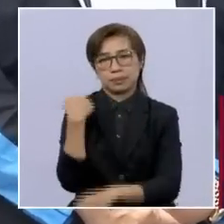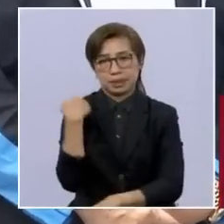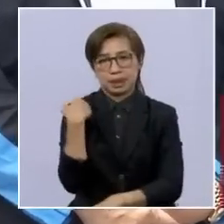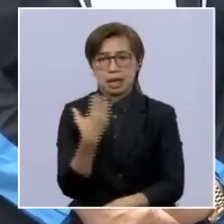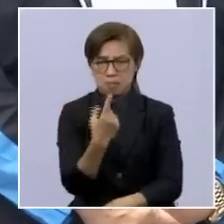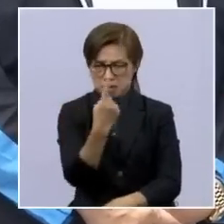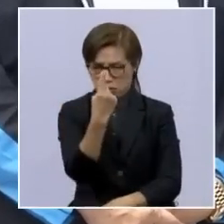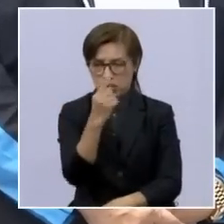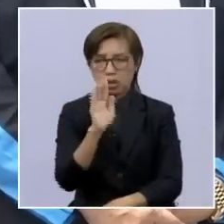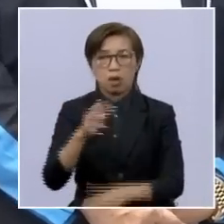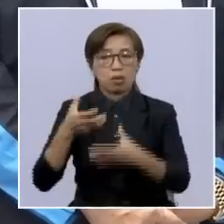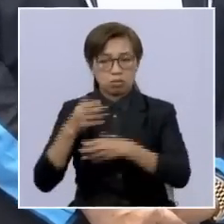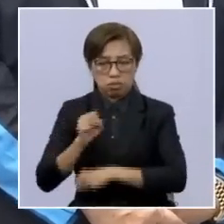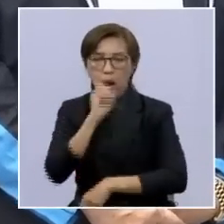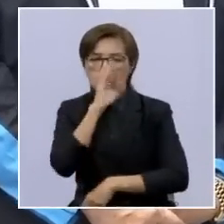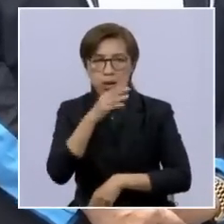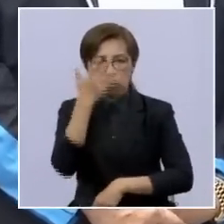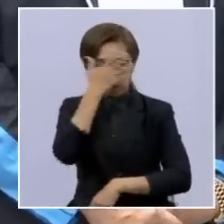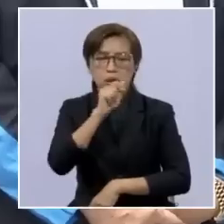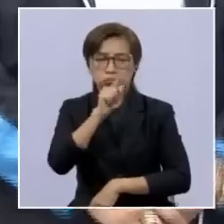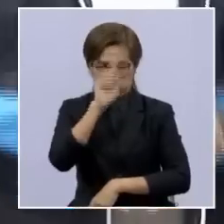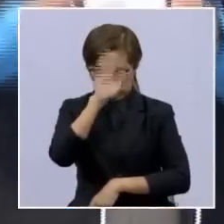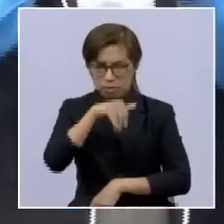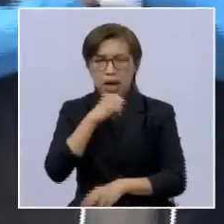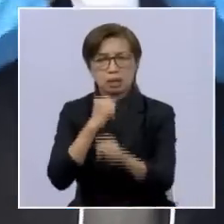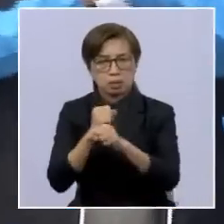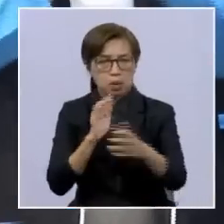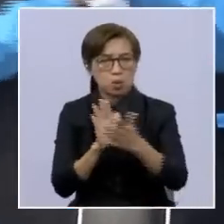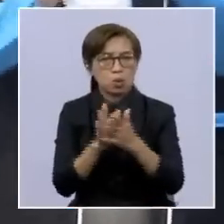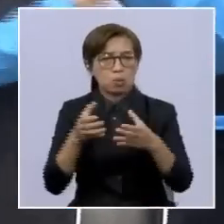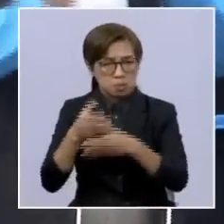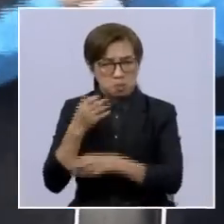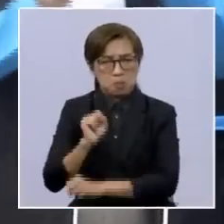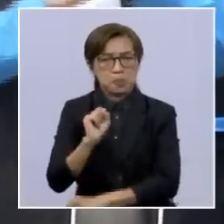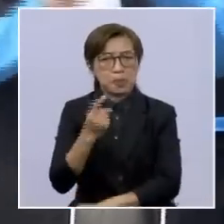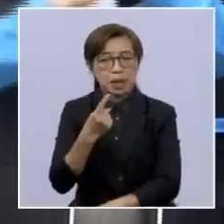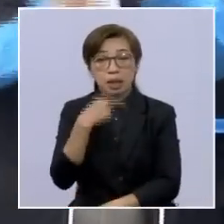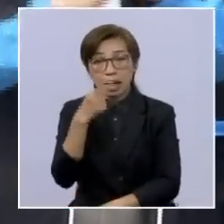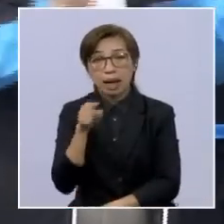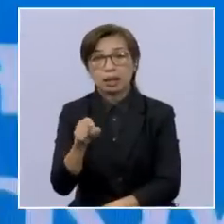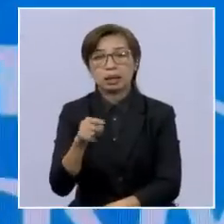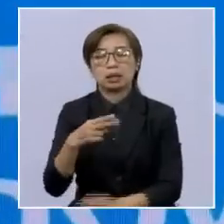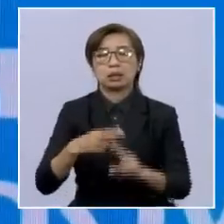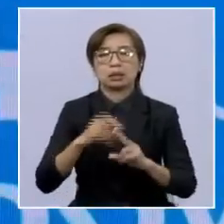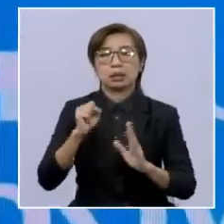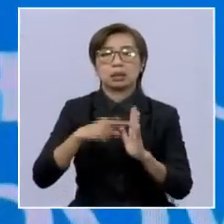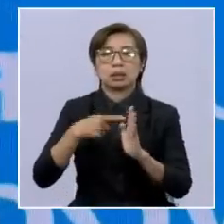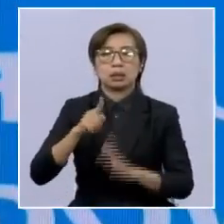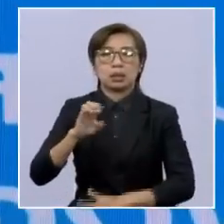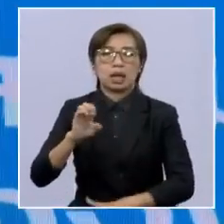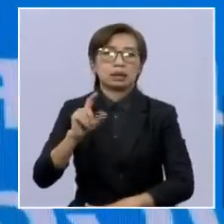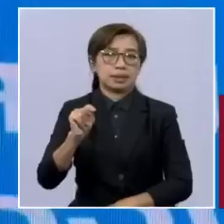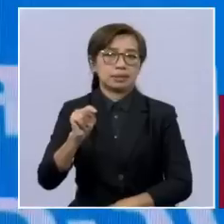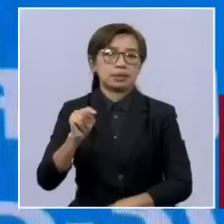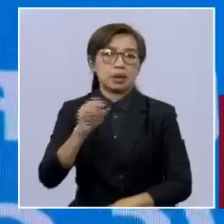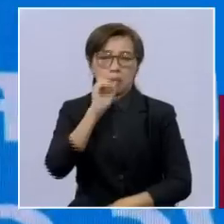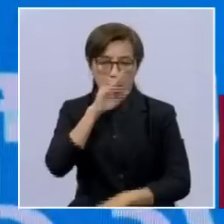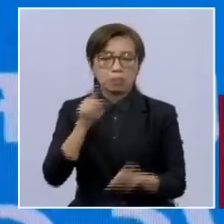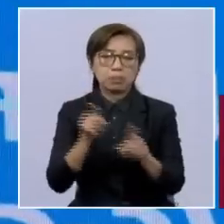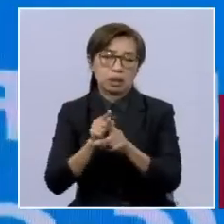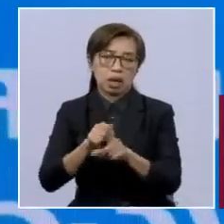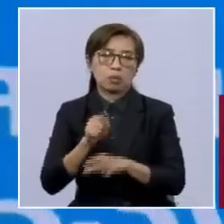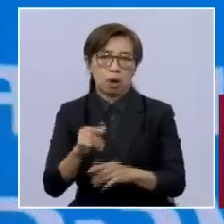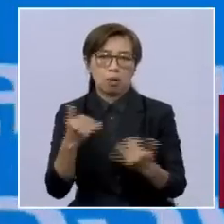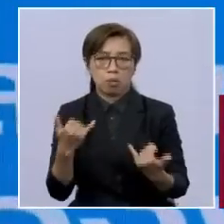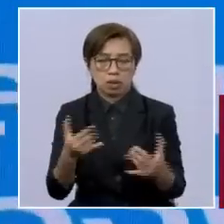ะที่ออกมาเรียกร้องให้คุณอภิสิทธิ์กลับมาอยู่กับพรรคประชาธิปัตย์นั่นก็คือคุณสาธิตปิตุเตชะค่ะยอมรับเลยนะว่